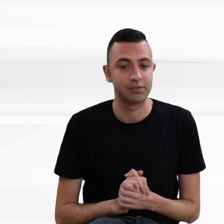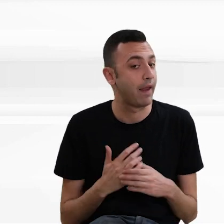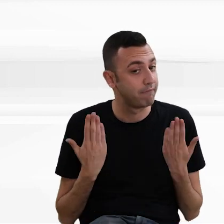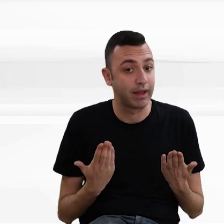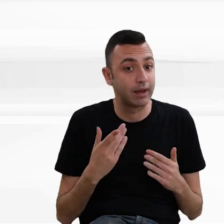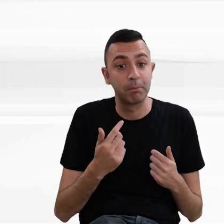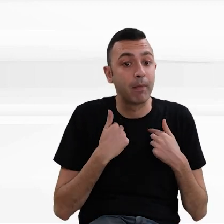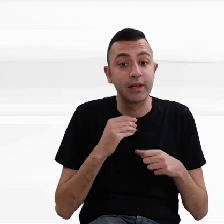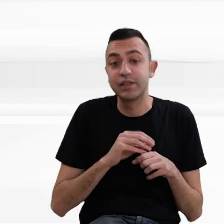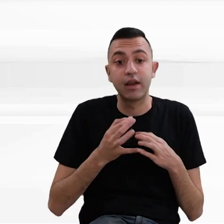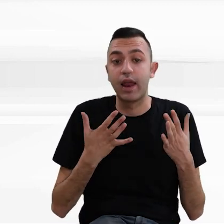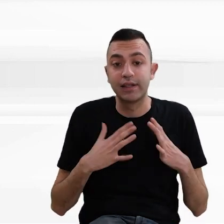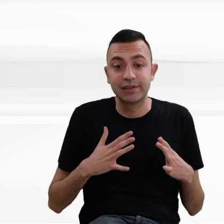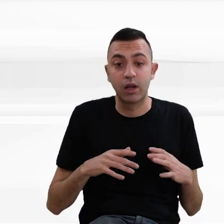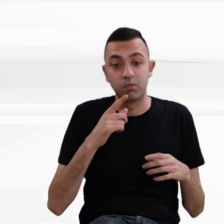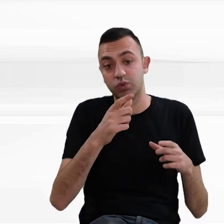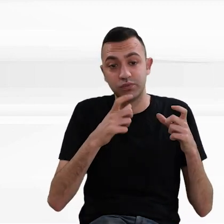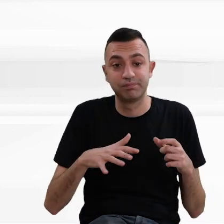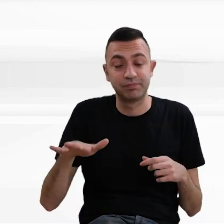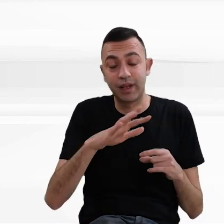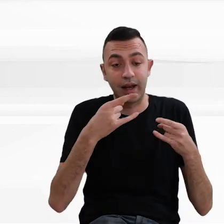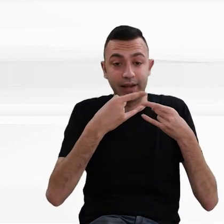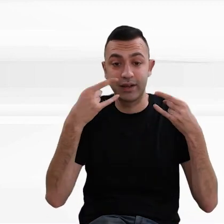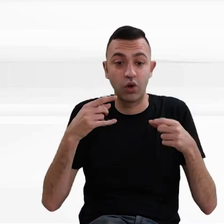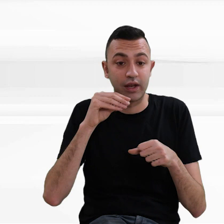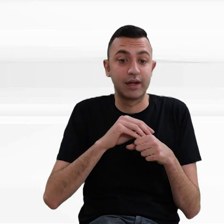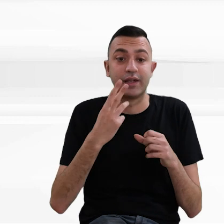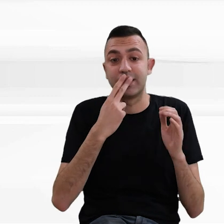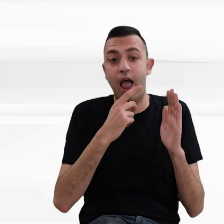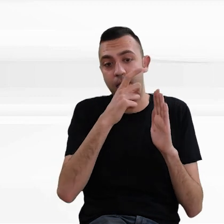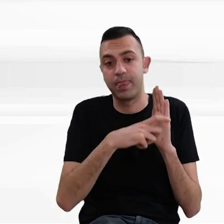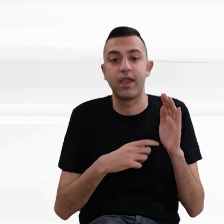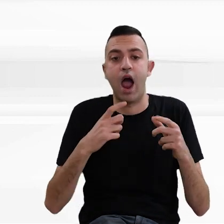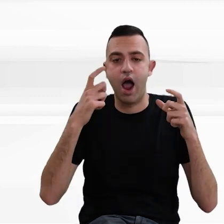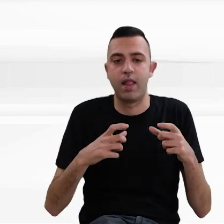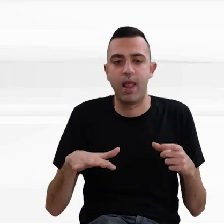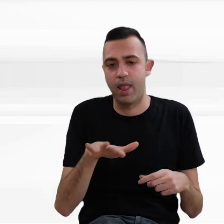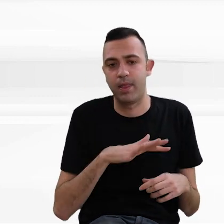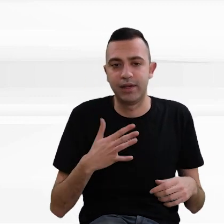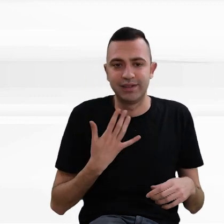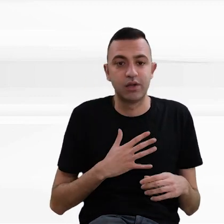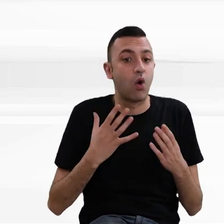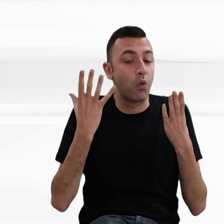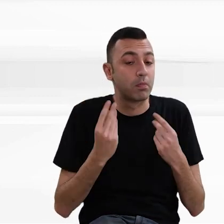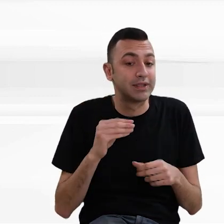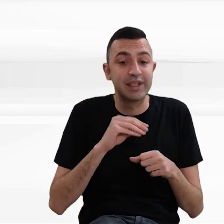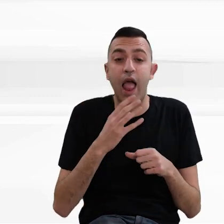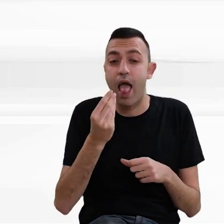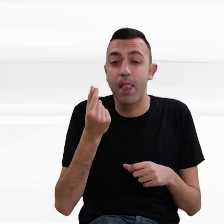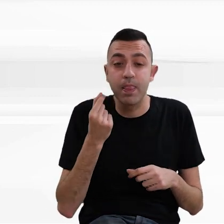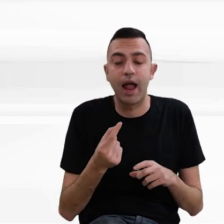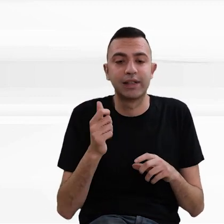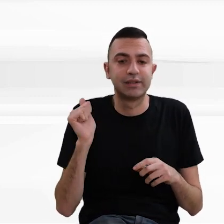mi Evet benden ne istemişti buradaki dikdörtgen şeklindeki kağıdın tamamını alanı istemişti olabilecek en az